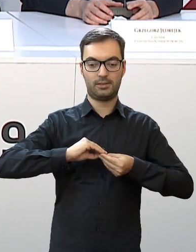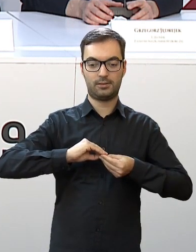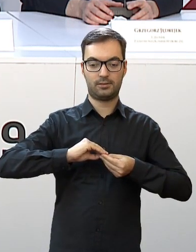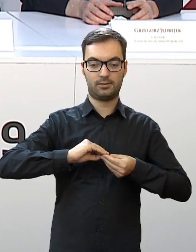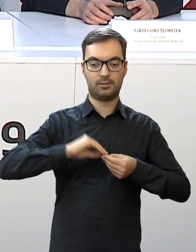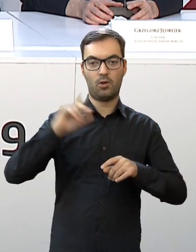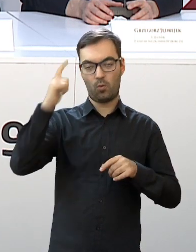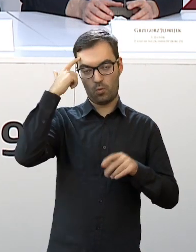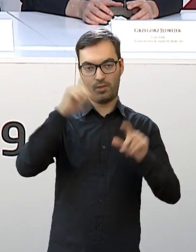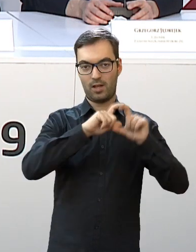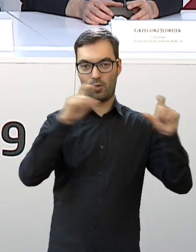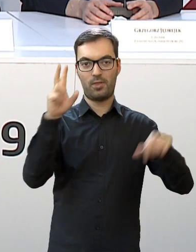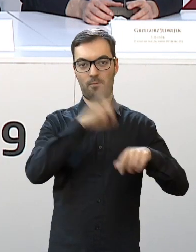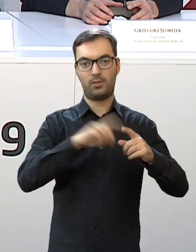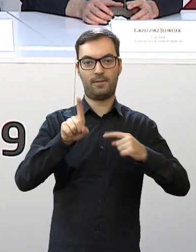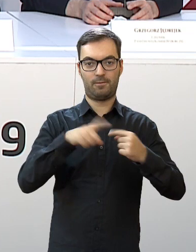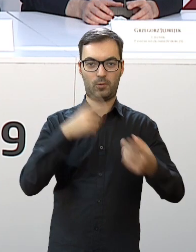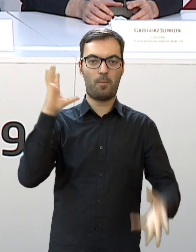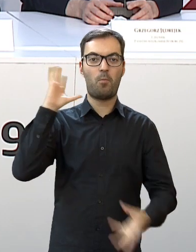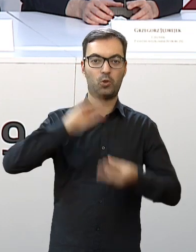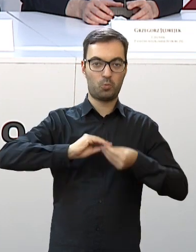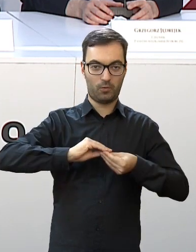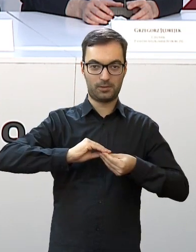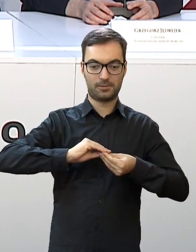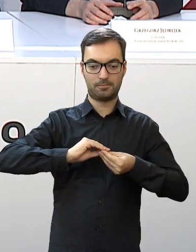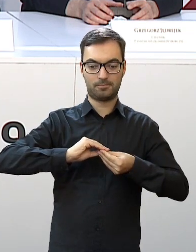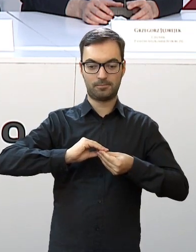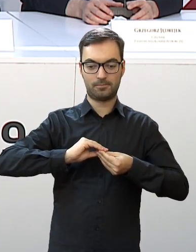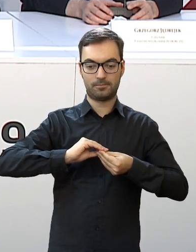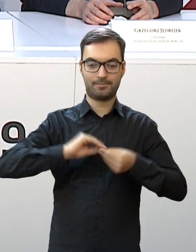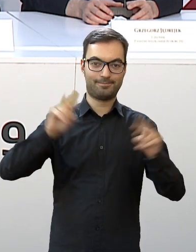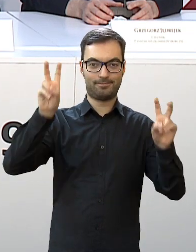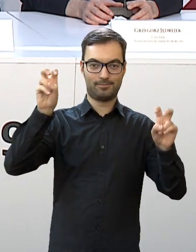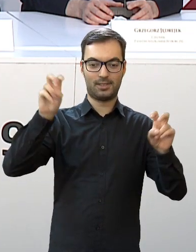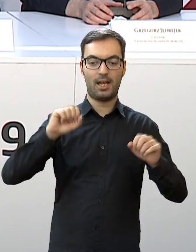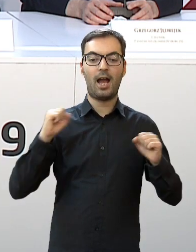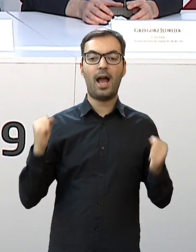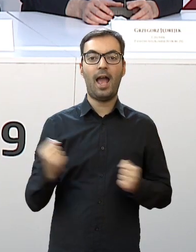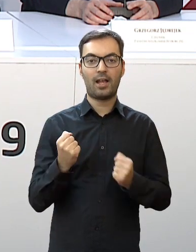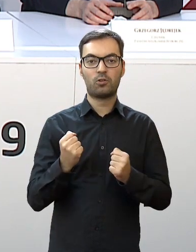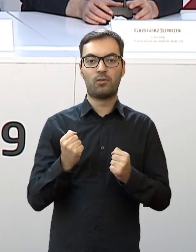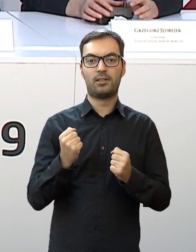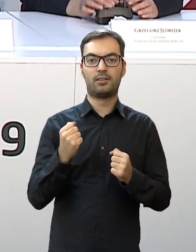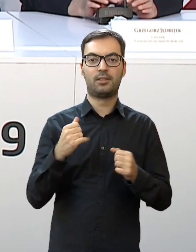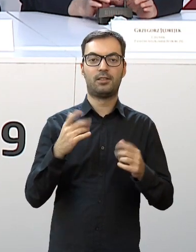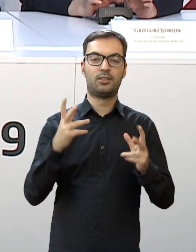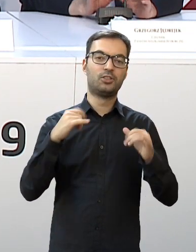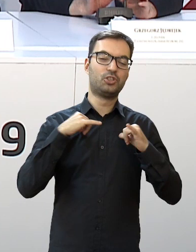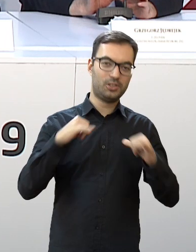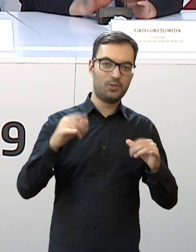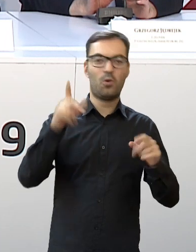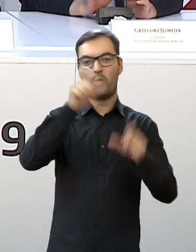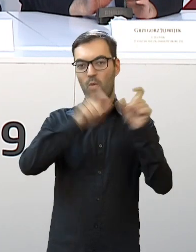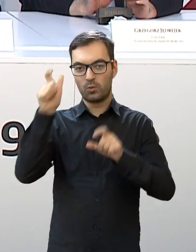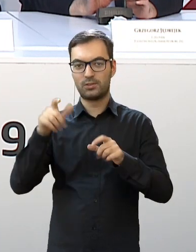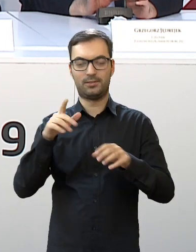Komenda Główna Policji przysłała nam, łączne podsumowanie tak zwanego zaangażowania sił i środków w związku z wyborami ze